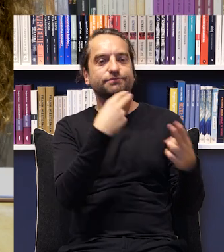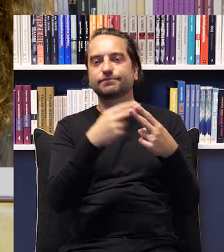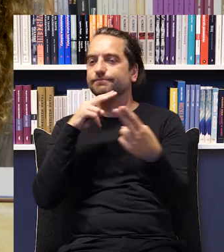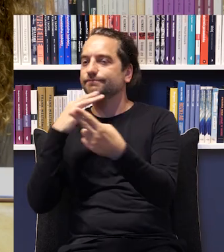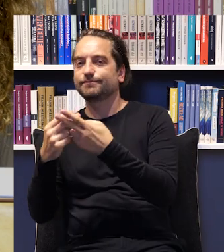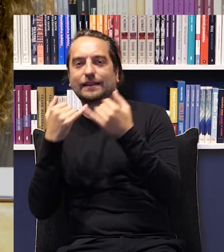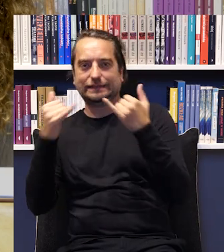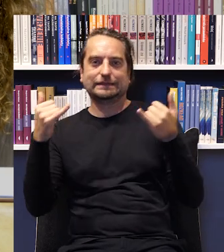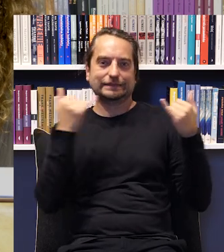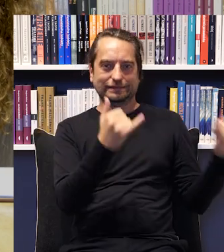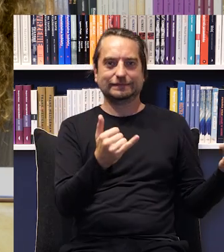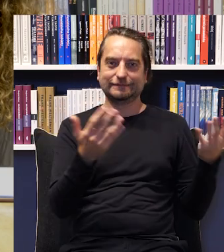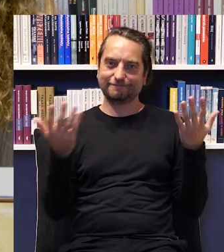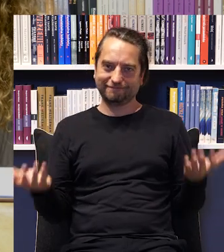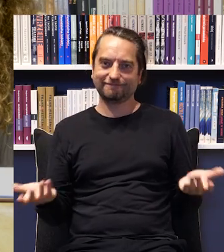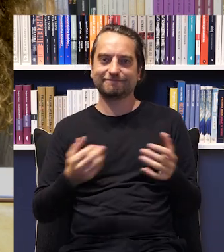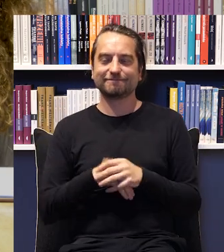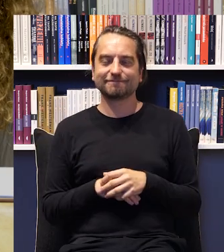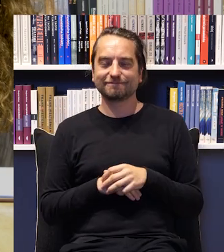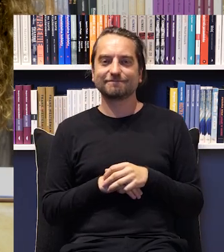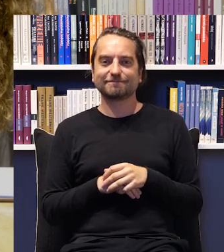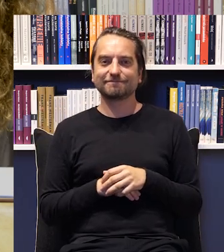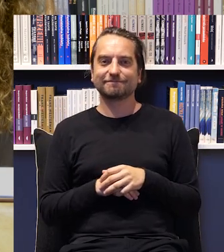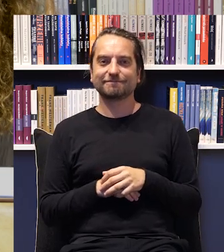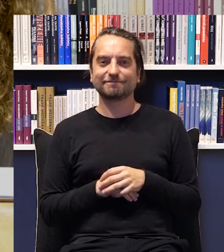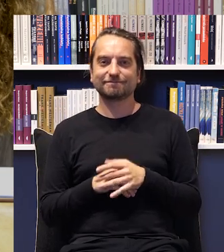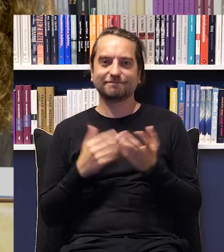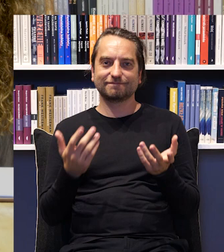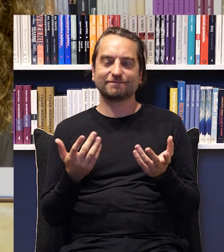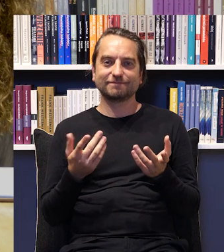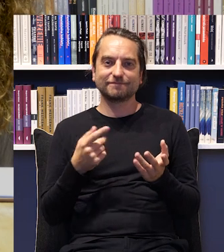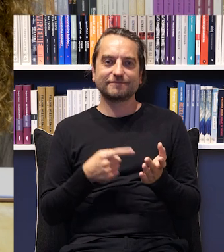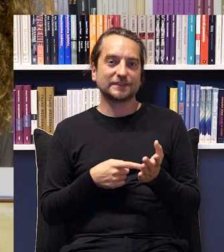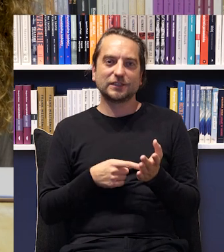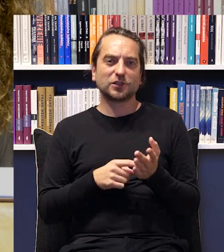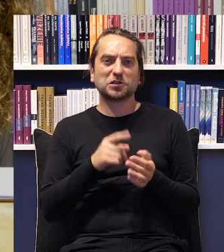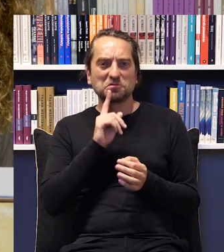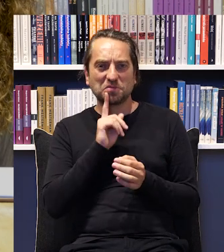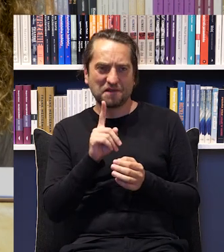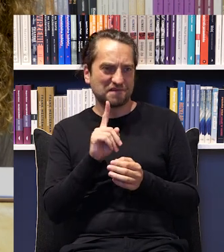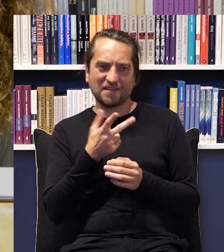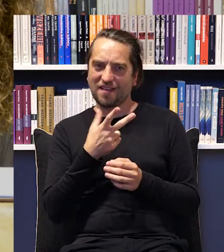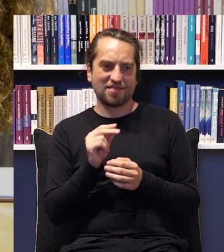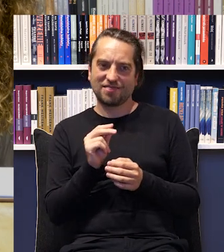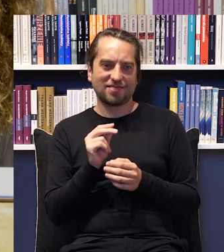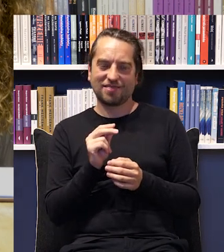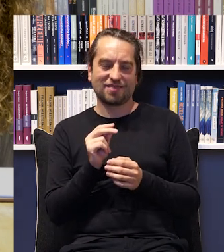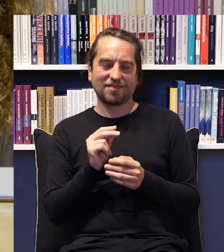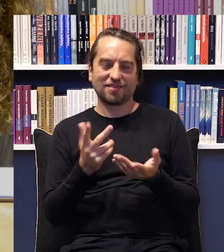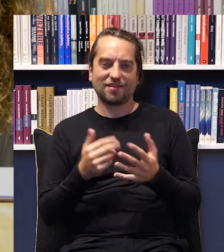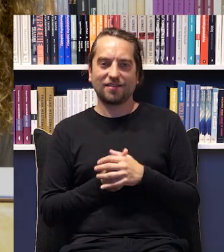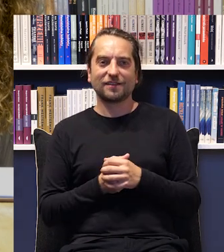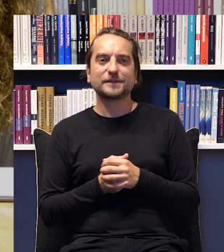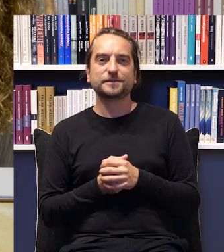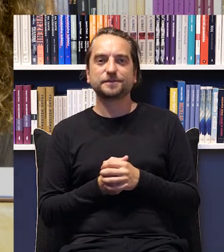no nie? I że jakby no, nie ma to specjalnego przełożenia na rzeczywistość. Wydaje mi się, że poza właśnie jakąś